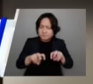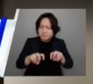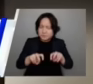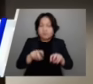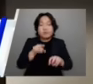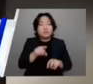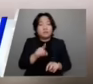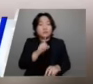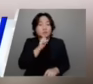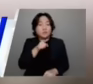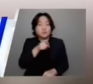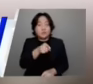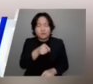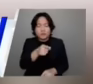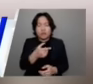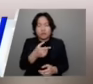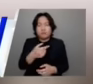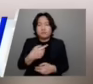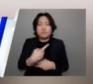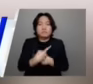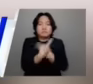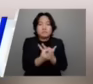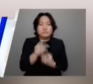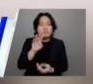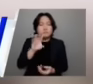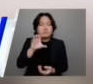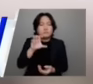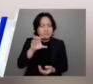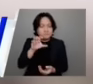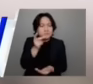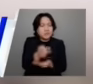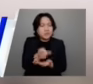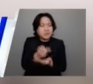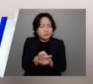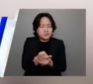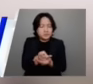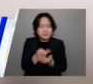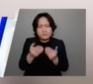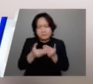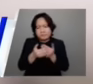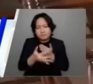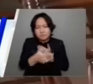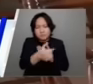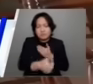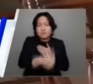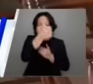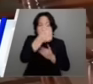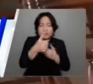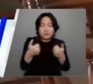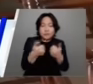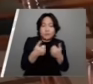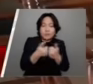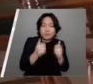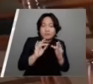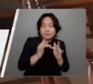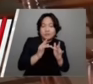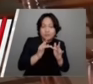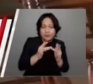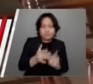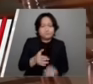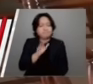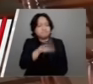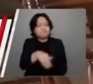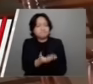ang biktima sa suspect. Nang malamang nanalo ang biktima sa online game, agad niya itong siningil. Itong suspect